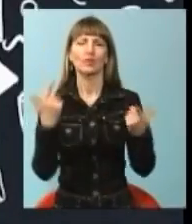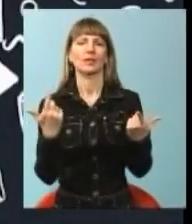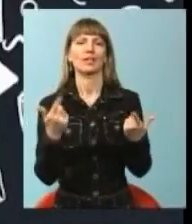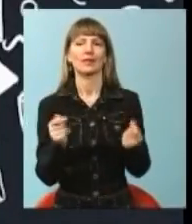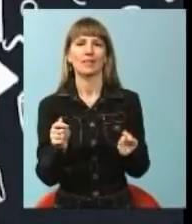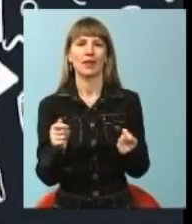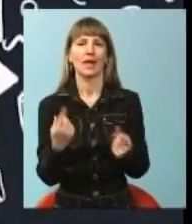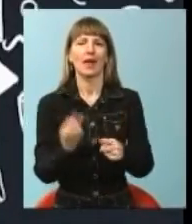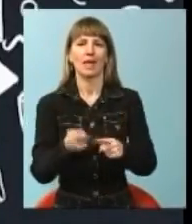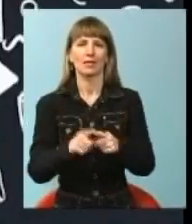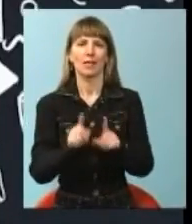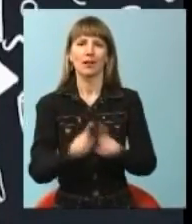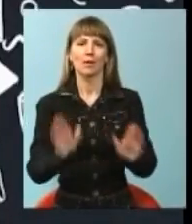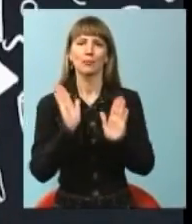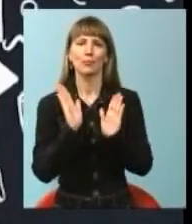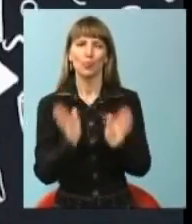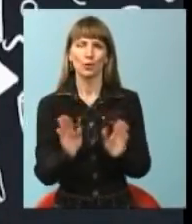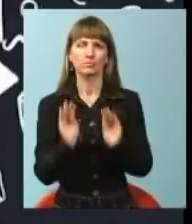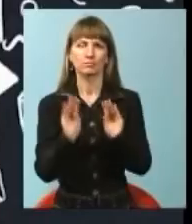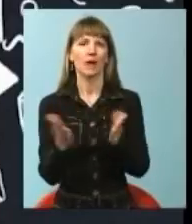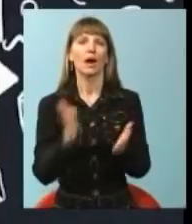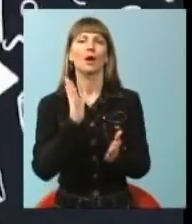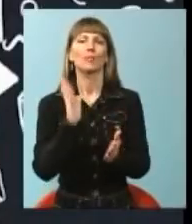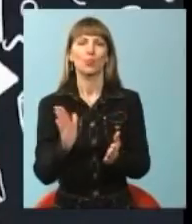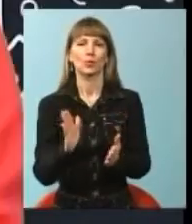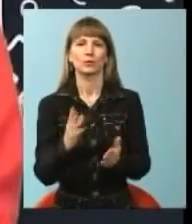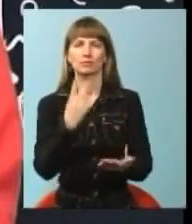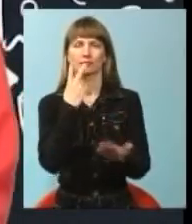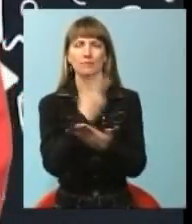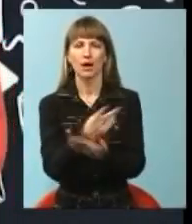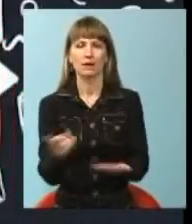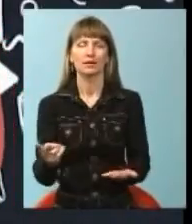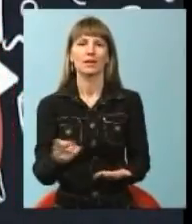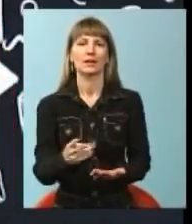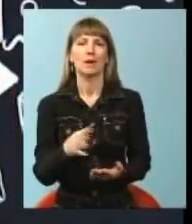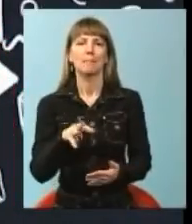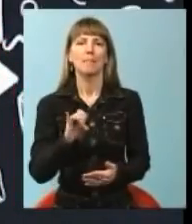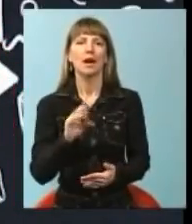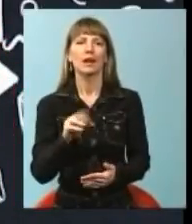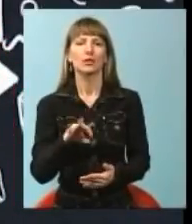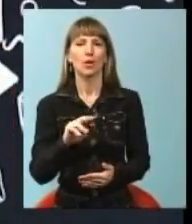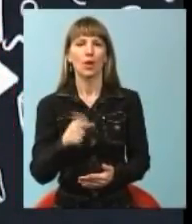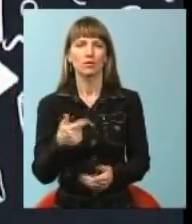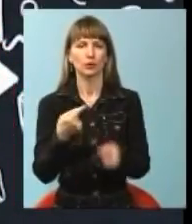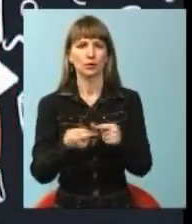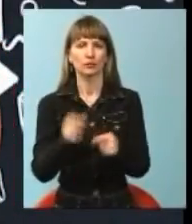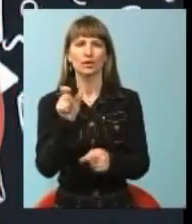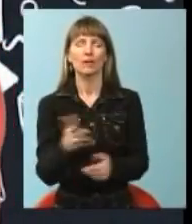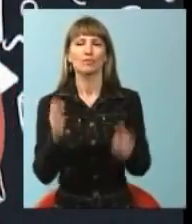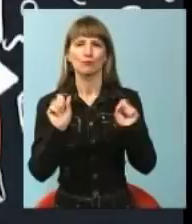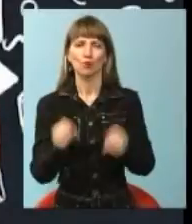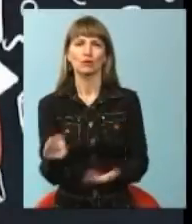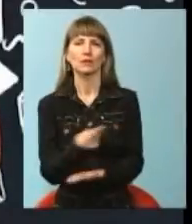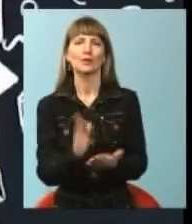эта реклама будет, как она будет проходить. Маркетолог – это тот человек, который даже может